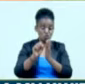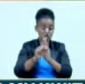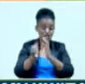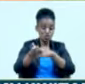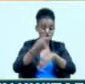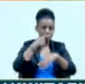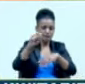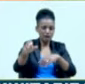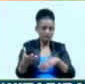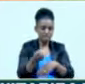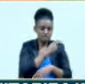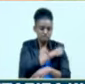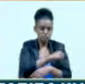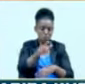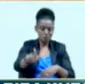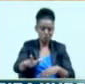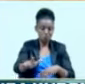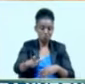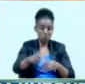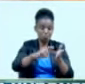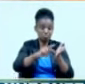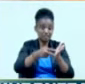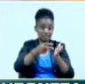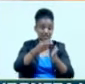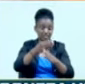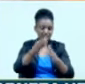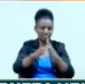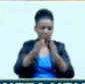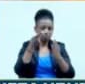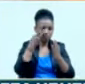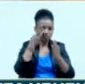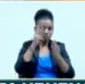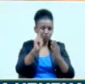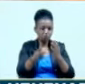twose tugomba kugira poste de sante, bivuze ko hazubakwa izingana